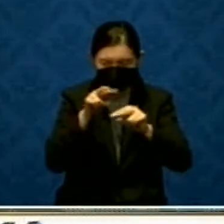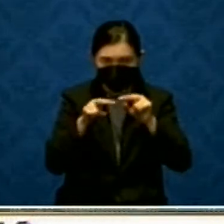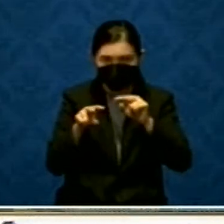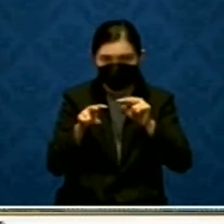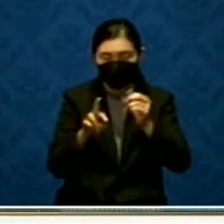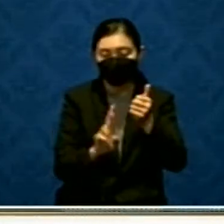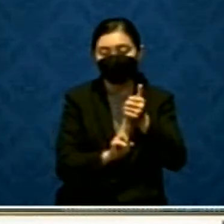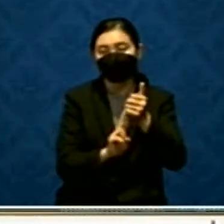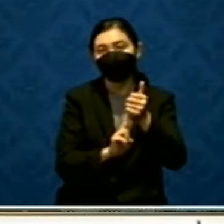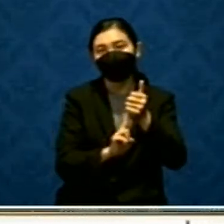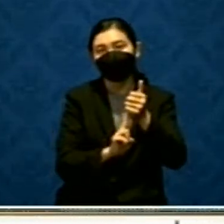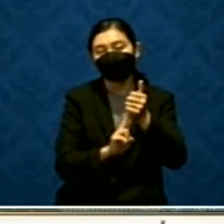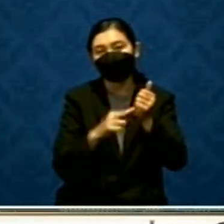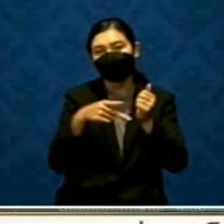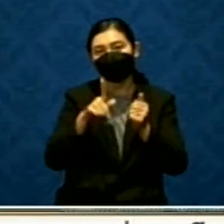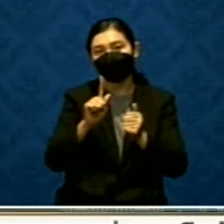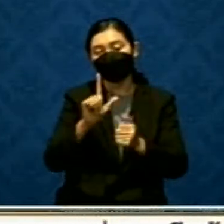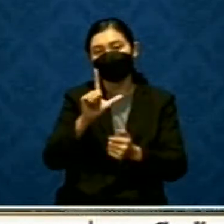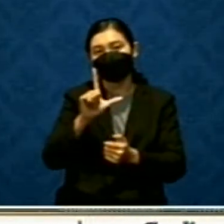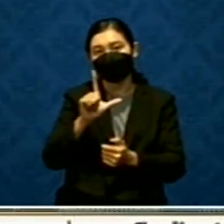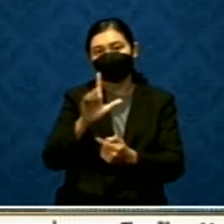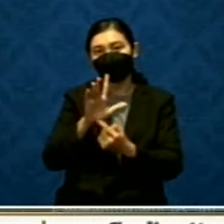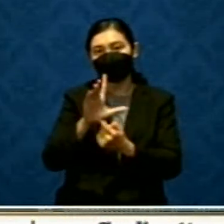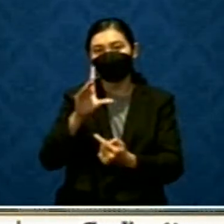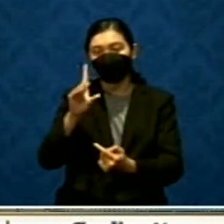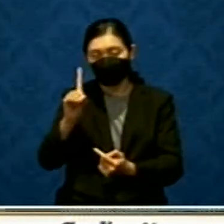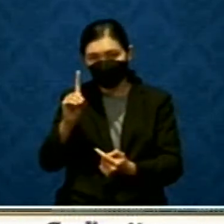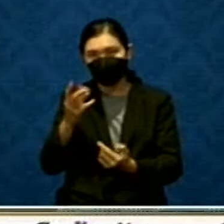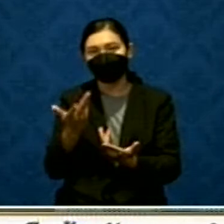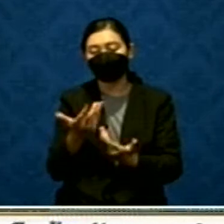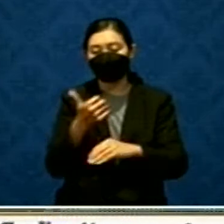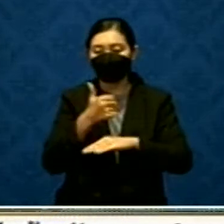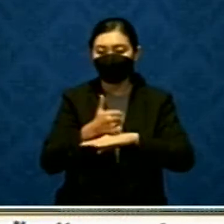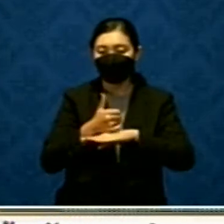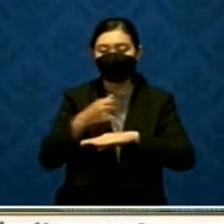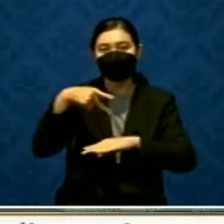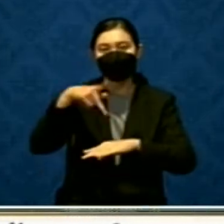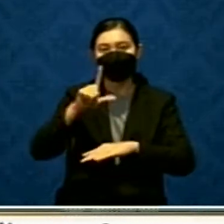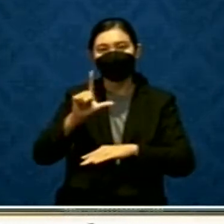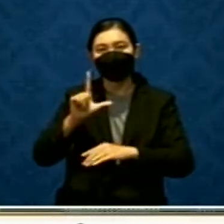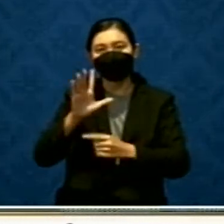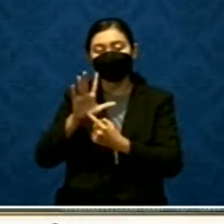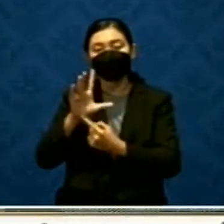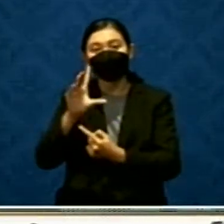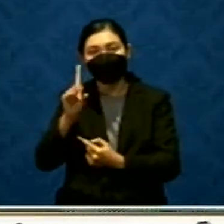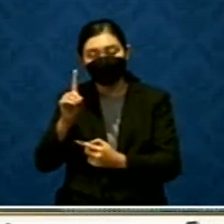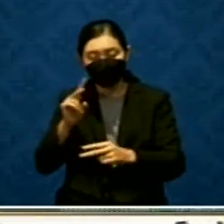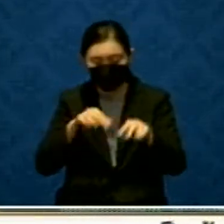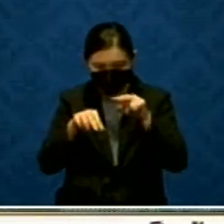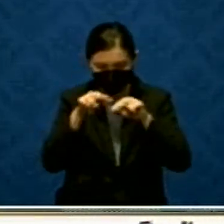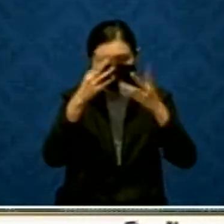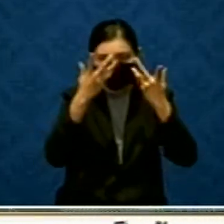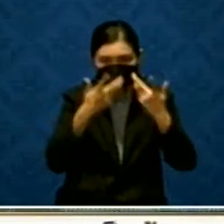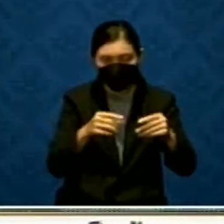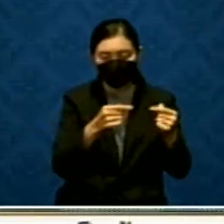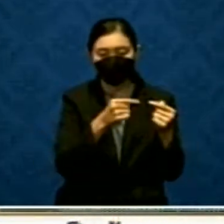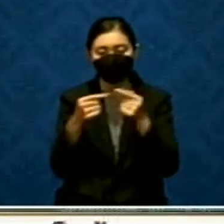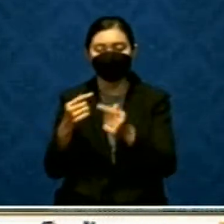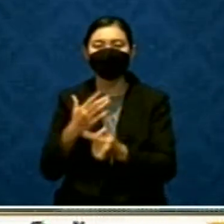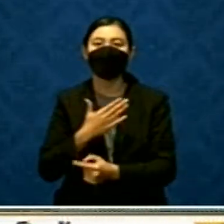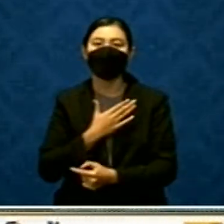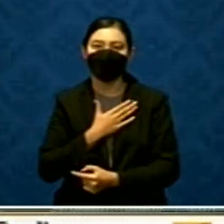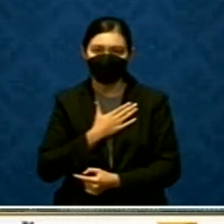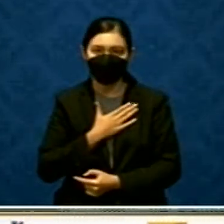ที่ดูคลัสเตอร์นะครับแล้วก็ท่านปลัดกระทรวงก่อนที่จะเรื่องจะมาถึงผมนะครับแล้วผมก็จะพิจารณานะครับสอบถ